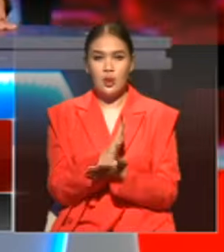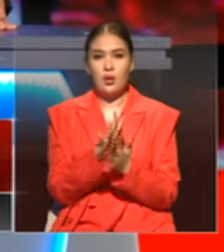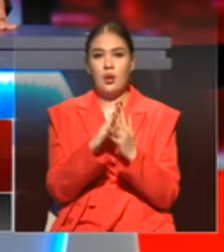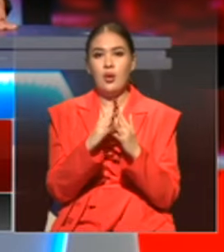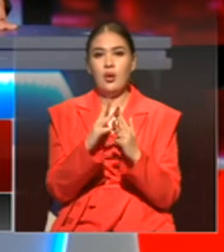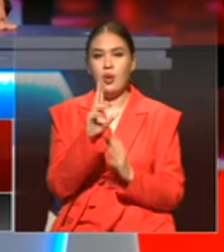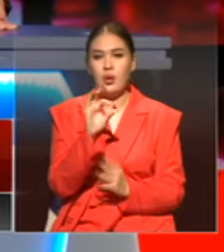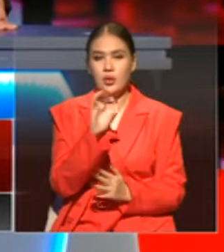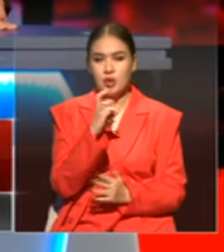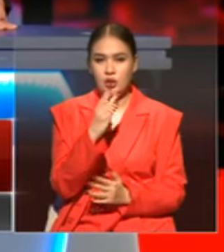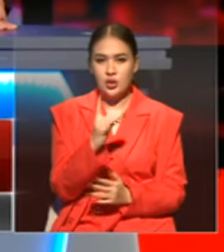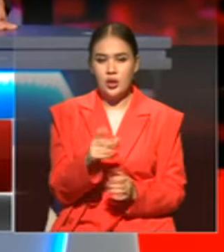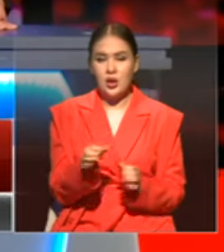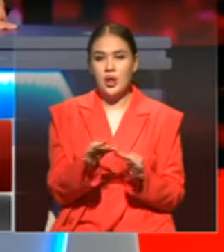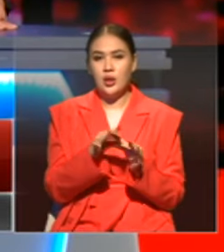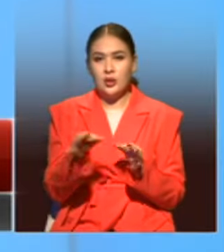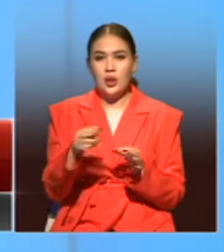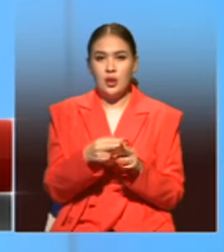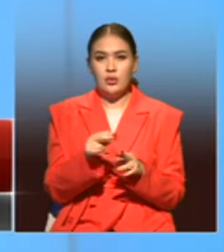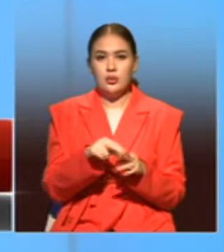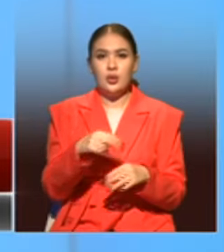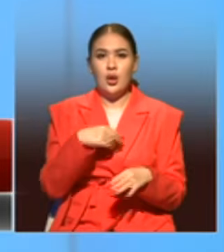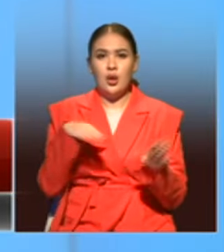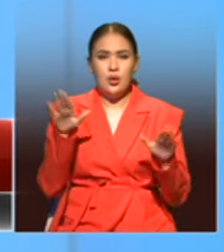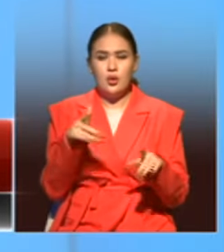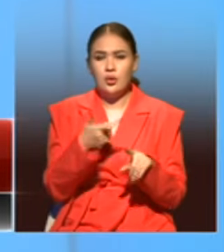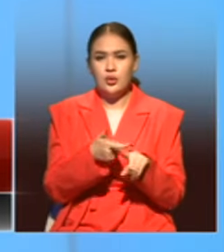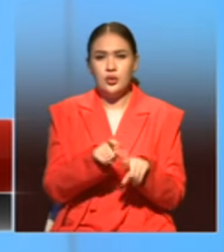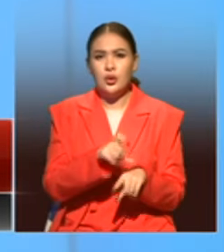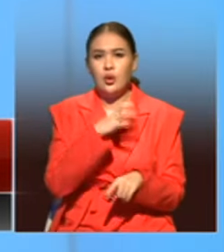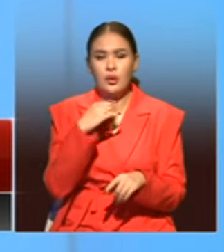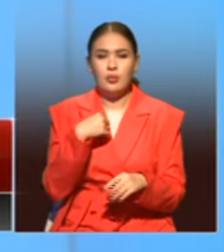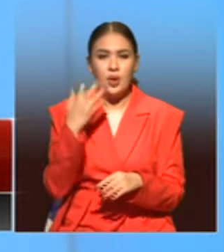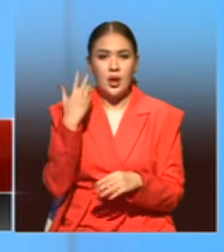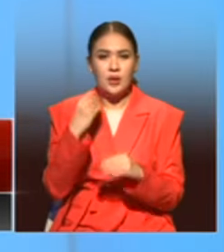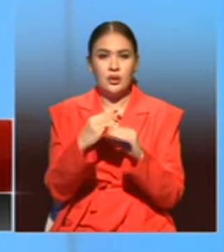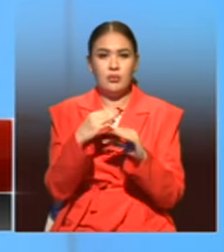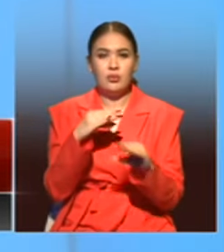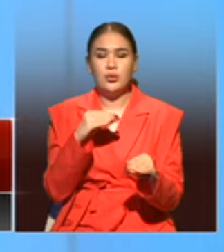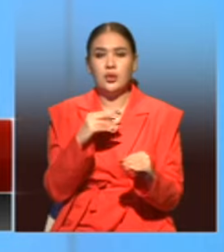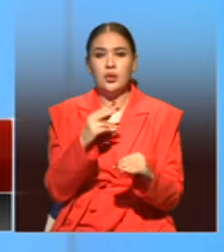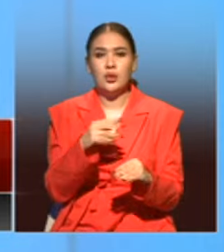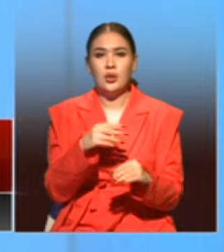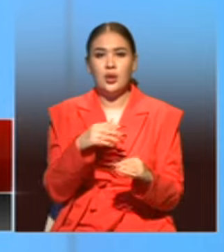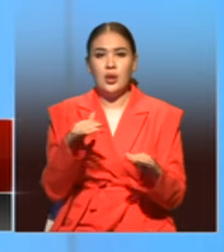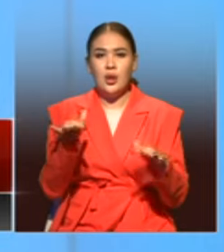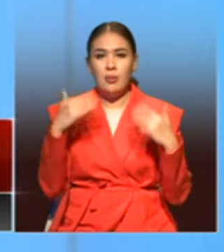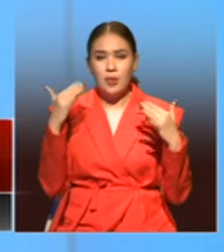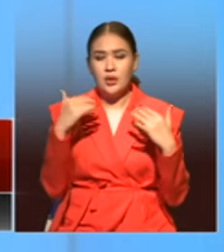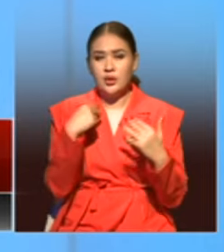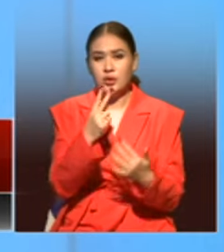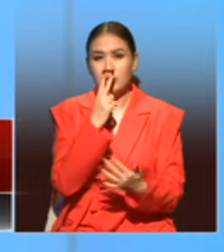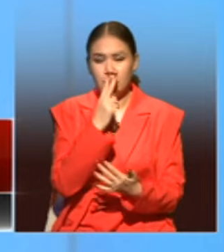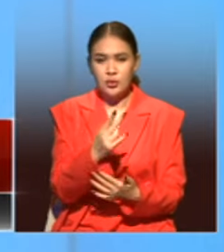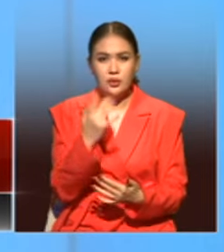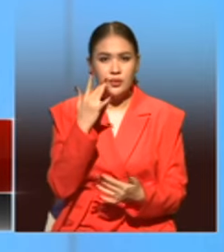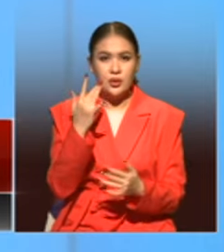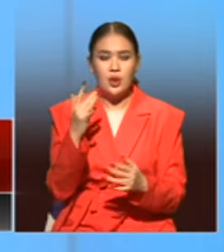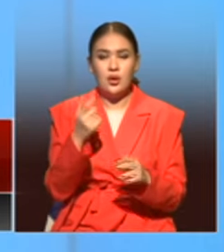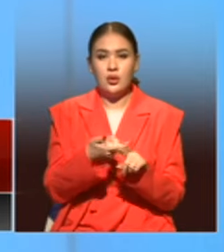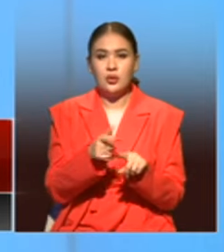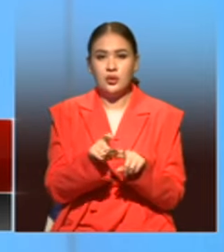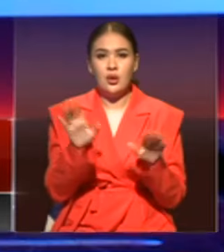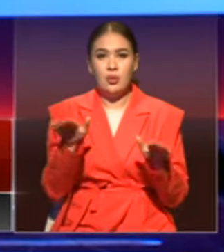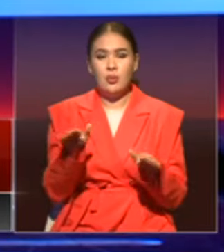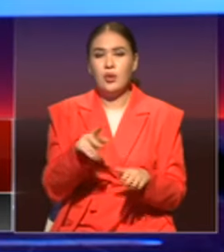Сол аралықта мен машинамен жүрген кезде құстар өте көпті. Жаңағы қоқсық алаңдарына қонады ғой, олар жаңағы тамақ